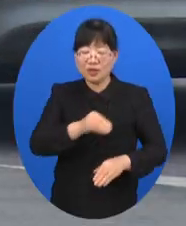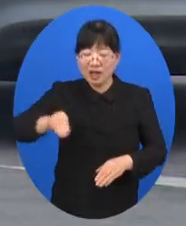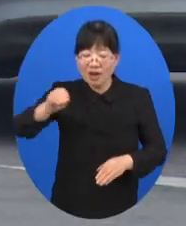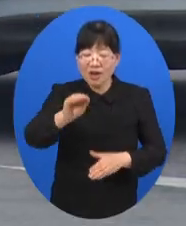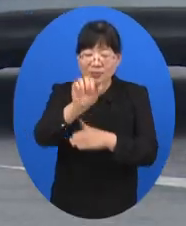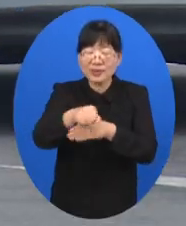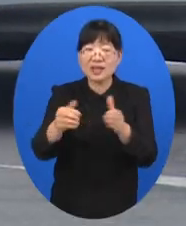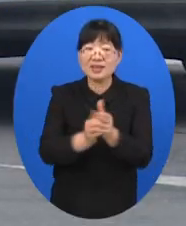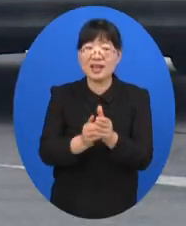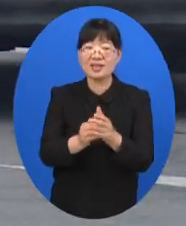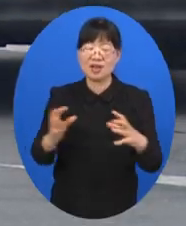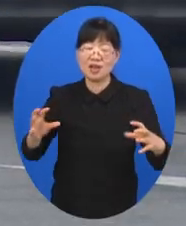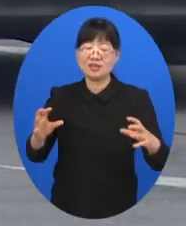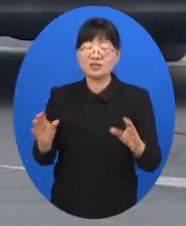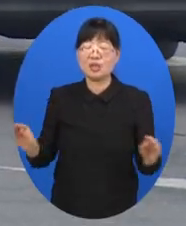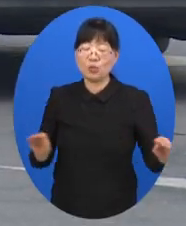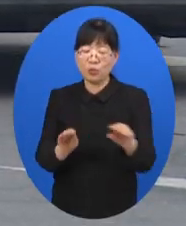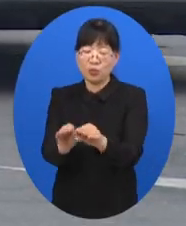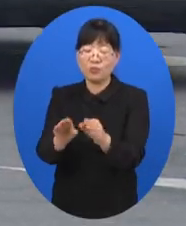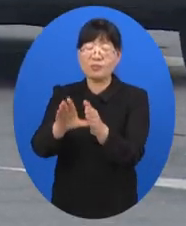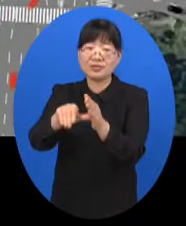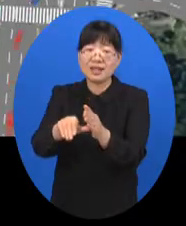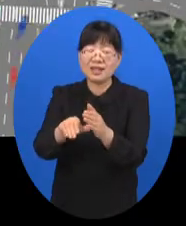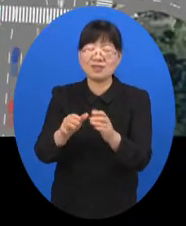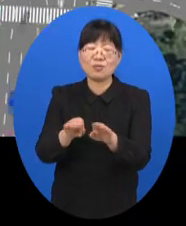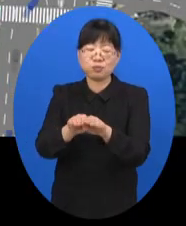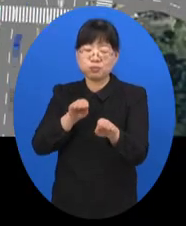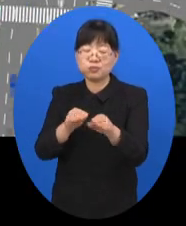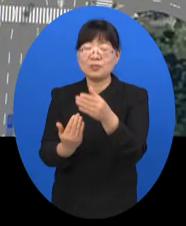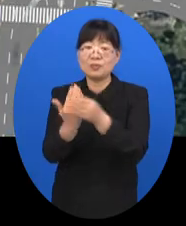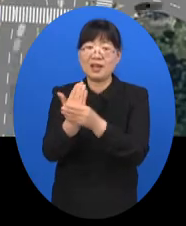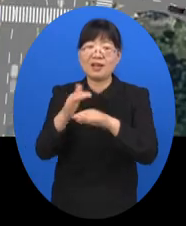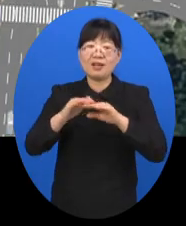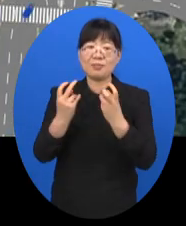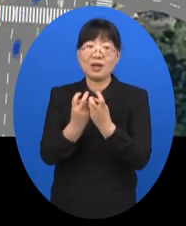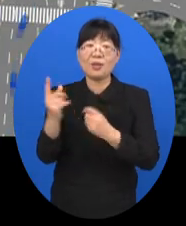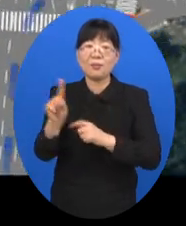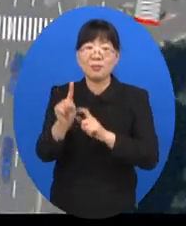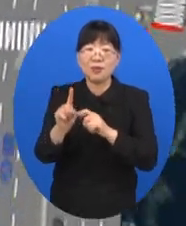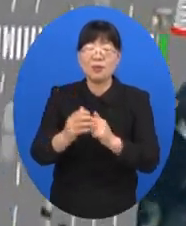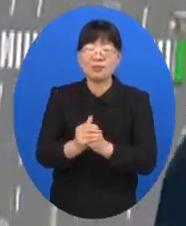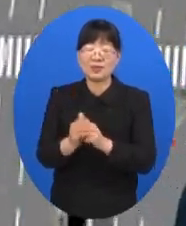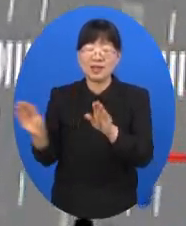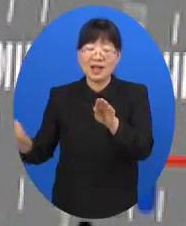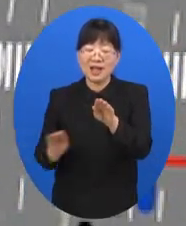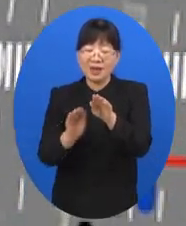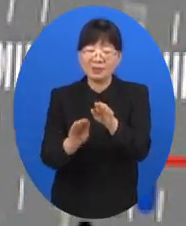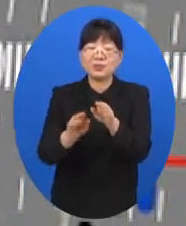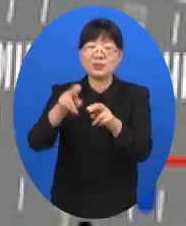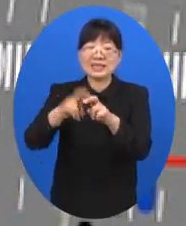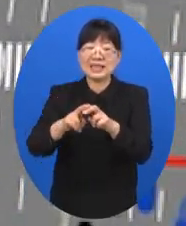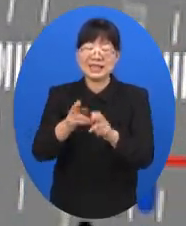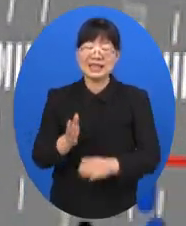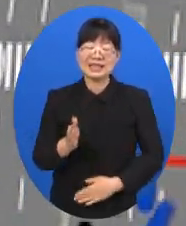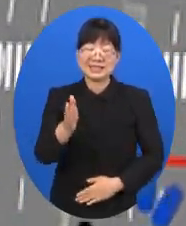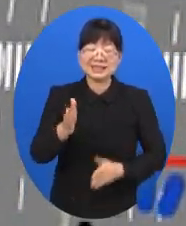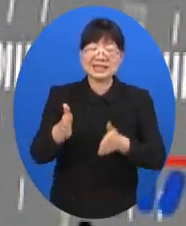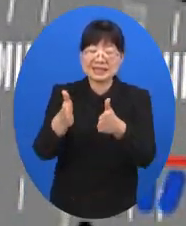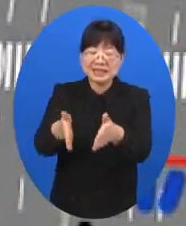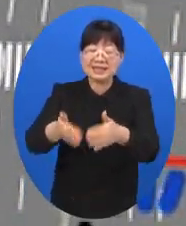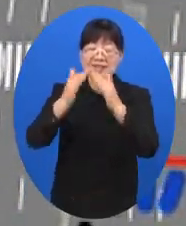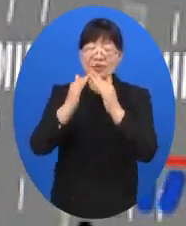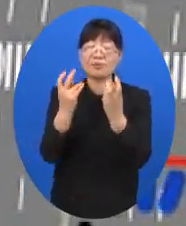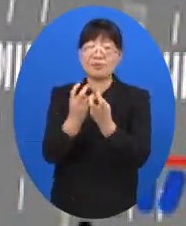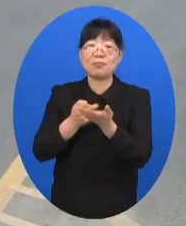합류 구간에서 병목 현상이 발생했습니다. 해결 방안으로 피턴 합류 지점에 직진 차로를 신설하는 방안이